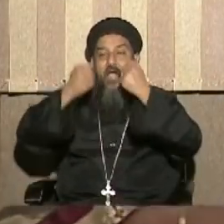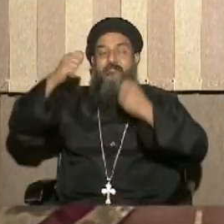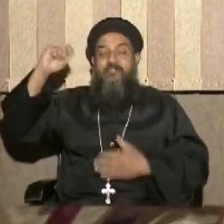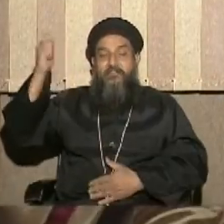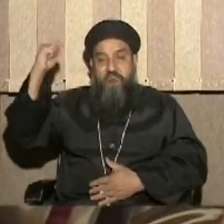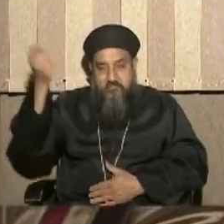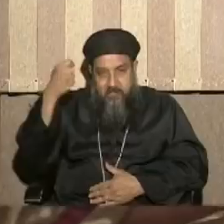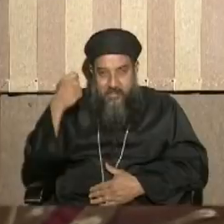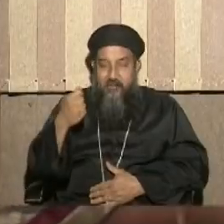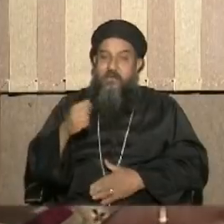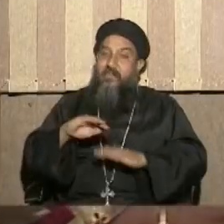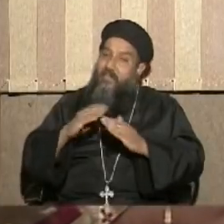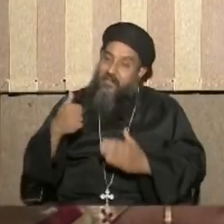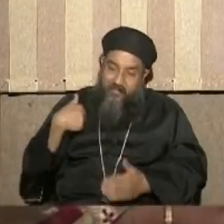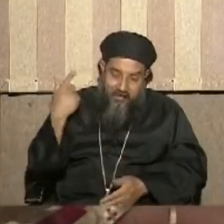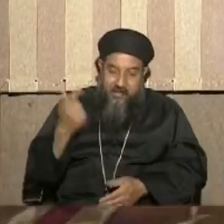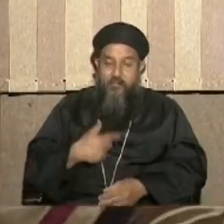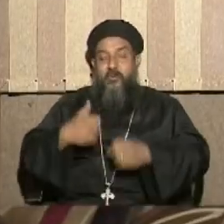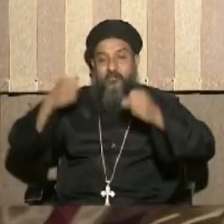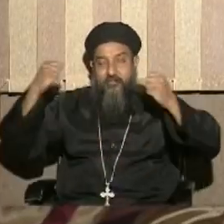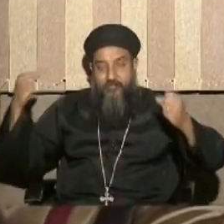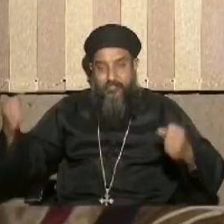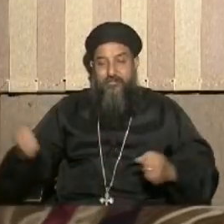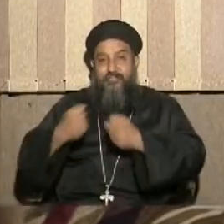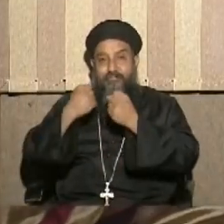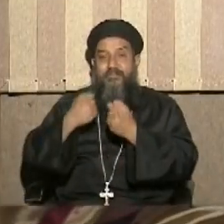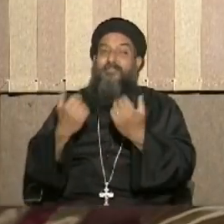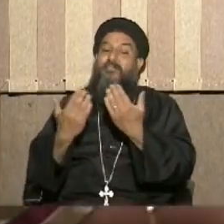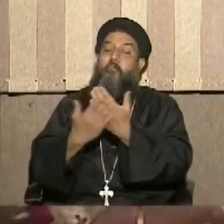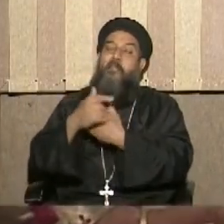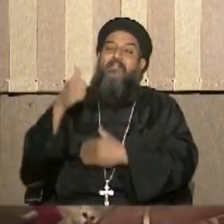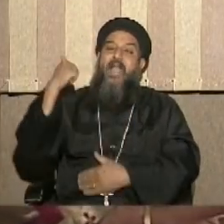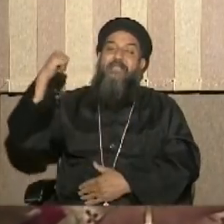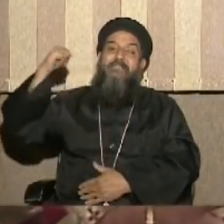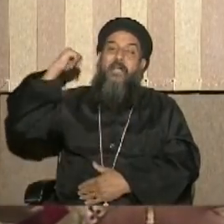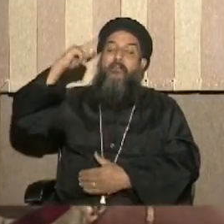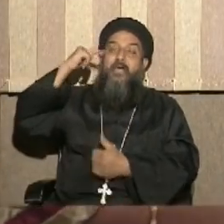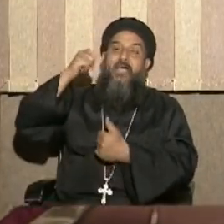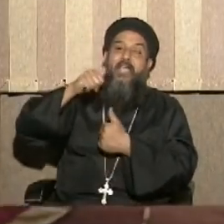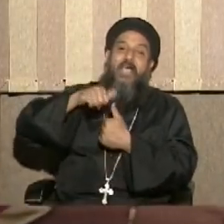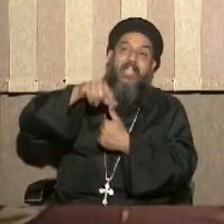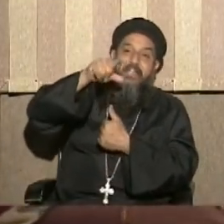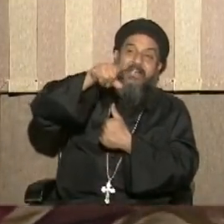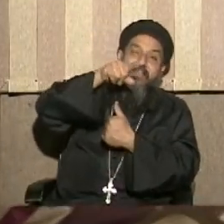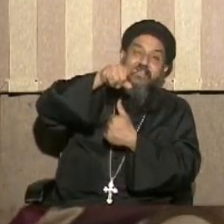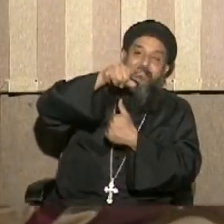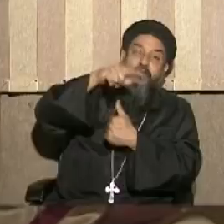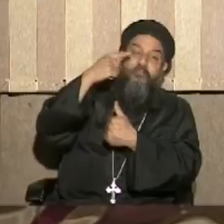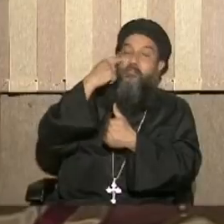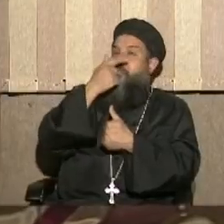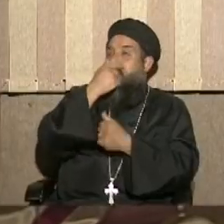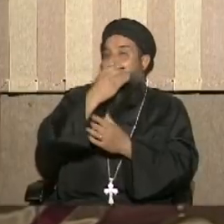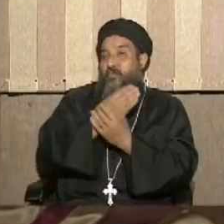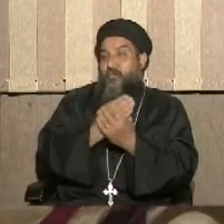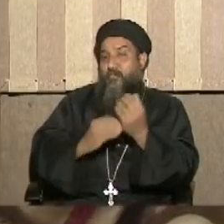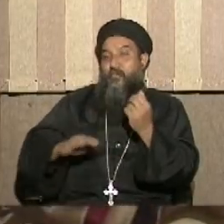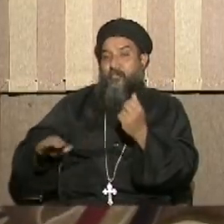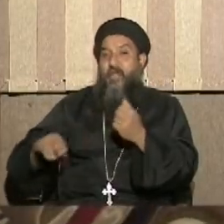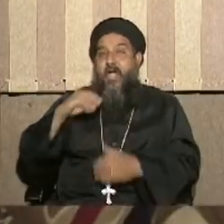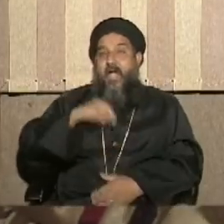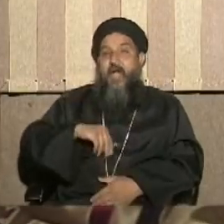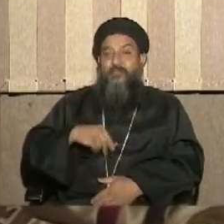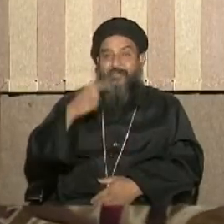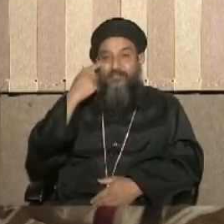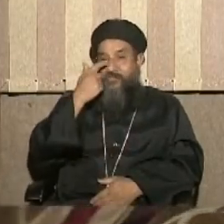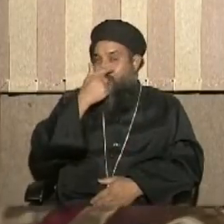المزامير، دارسين كل الكتاب المقدس، كانوا في قمه الذوق والادب والاخلاق. انا كل ما بشوف اولادي